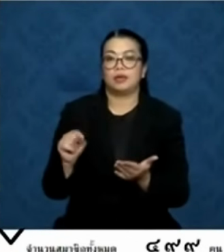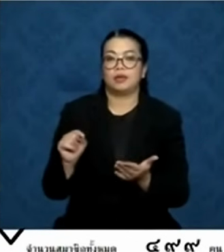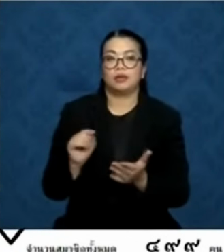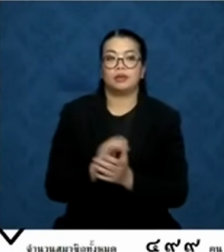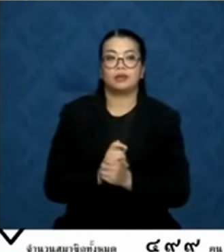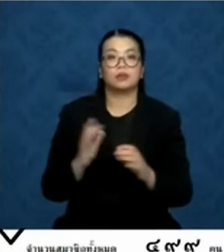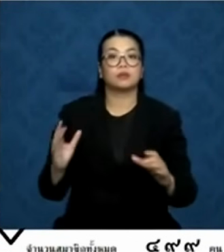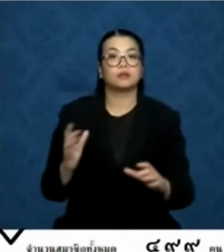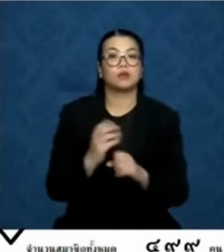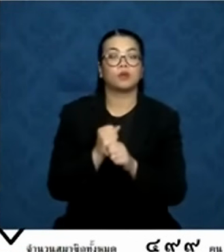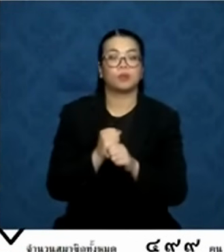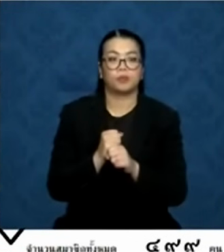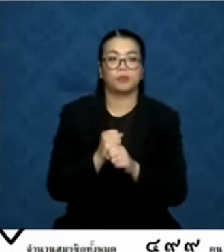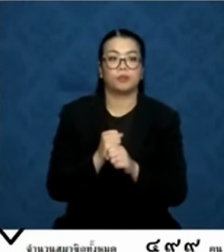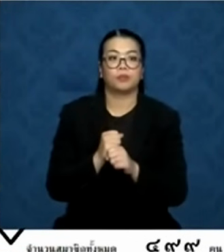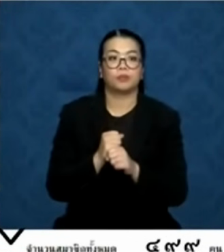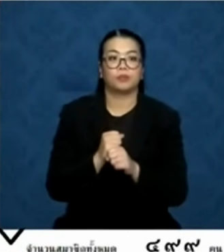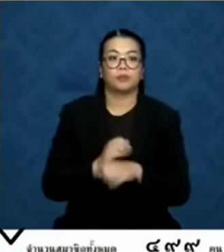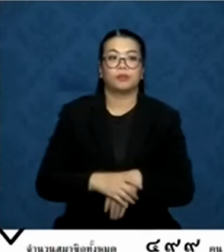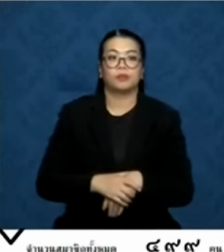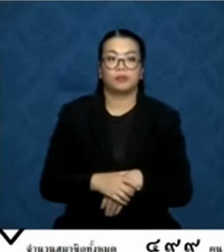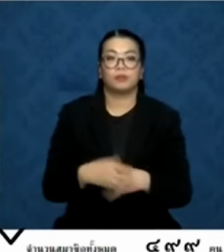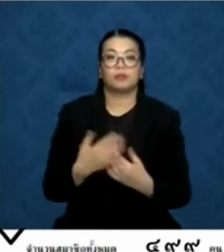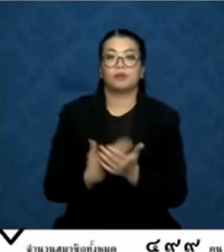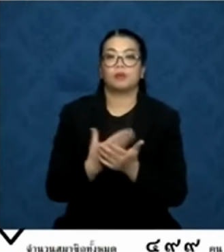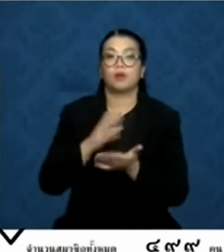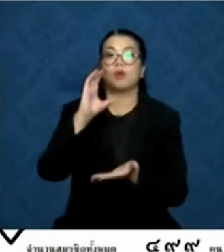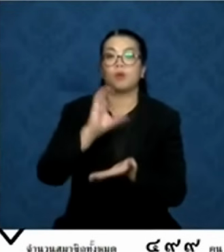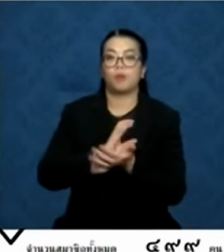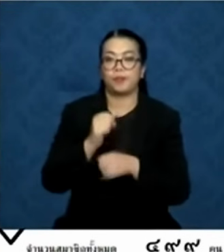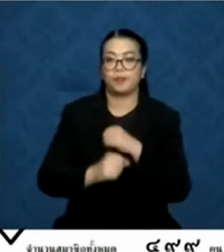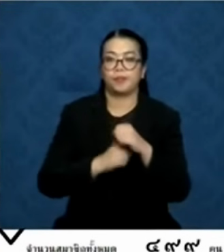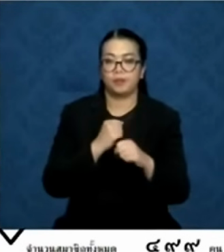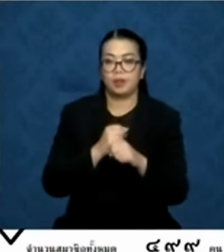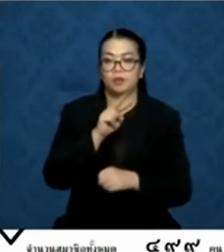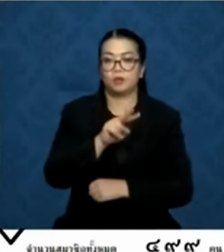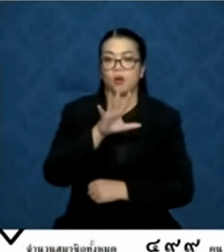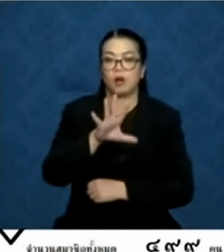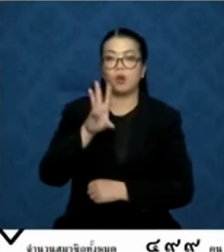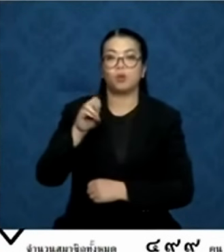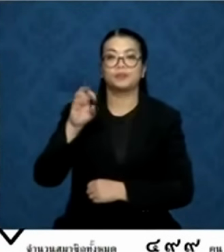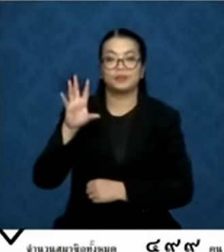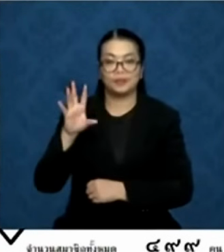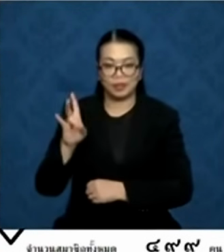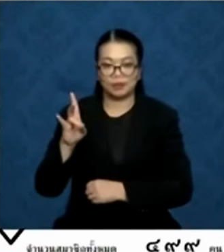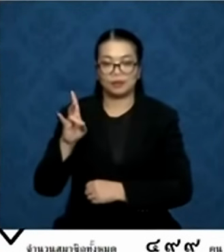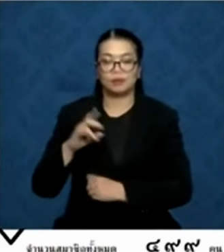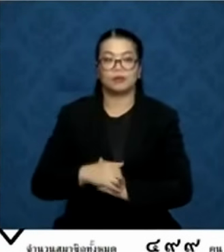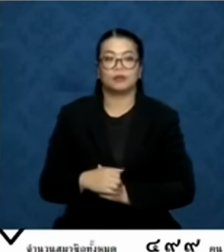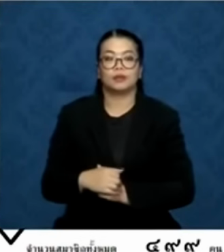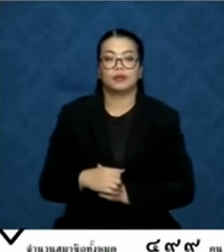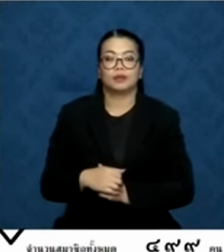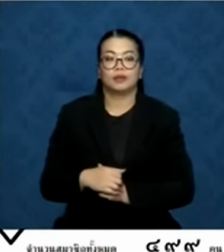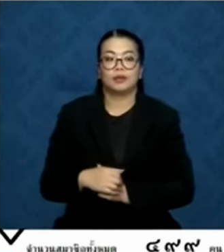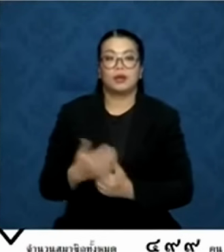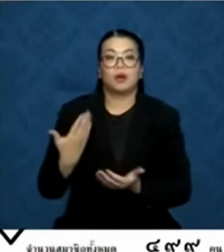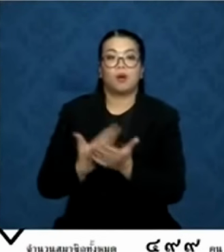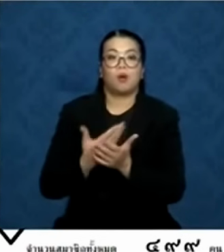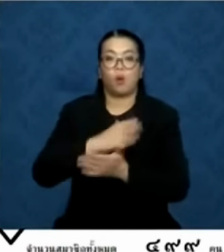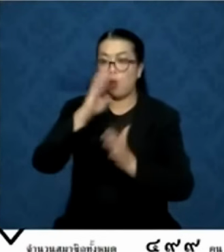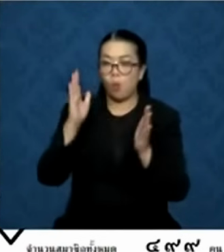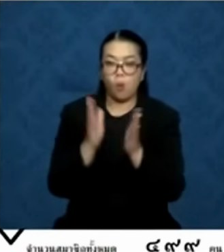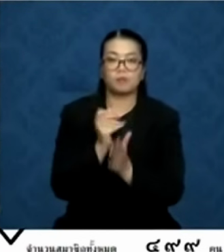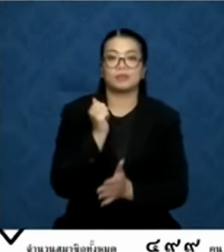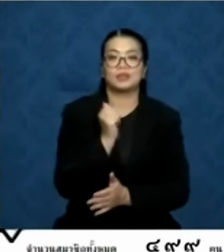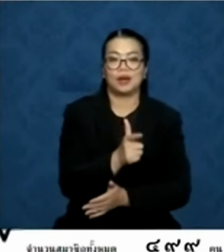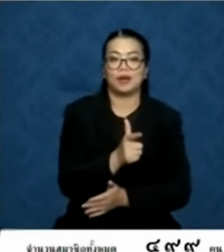โดยสรุปงบประมาณรายจ่ายประจำปีงบประมาณ2567นี้มีงบประมาณรายจ่า